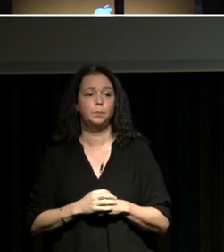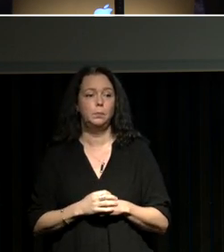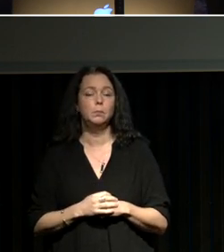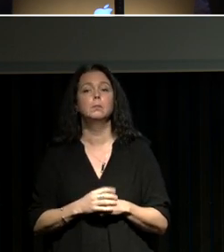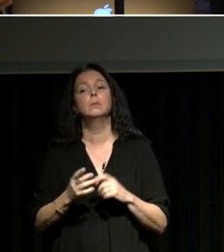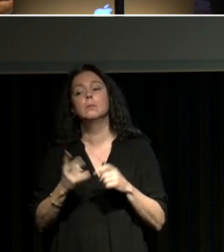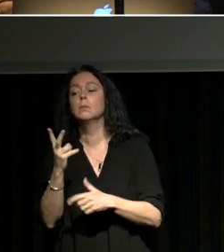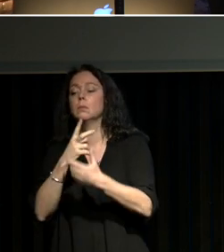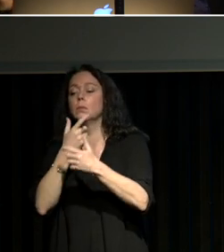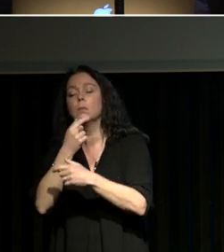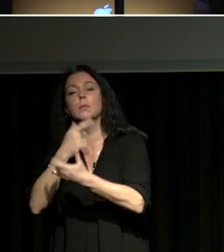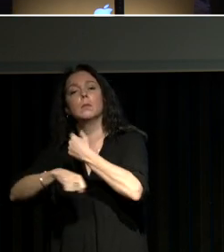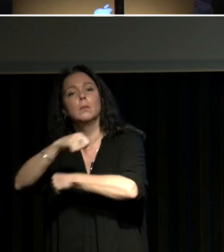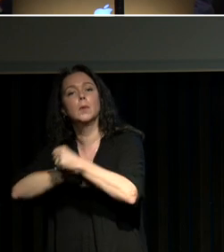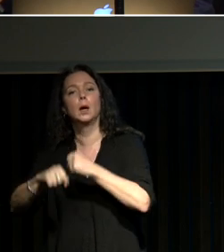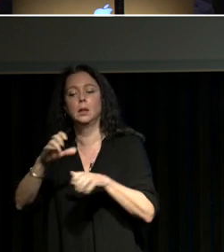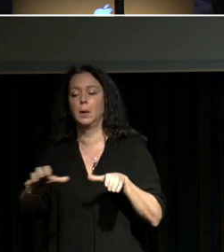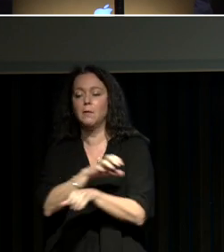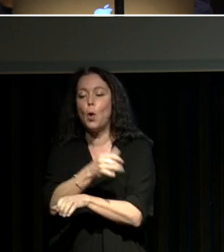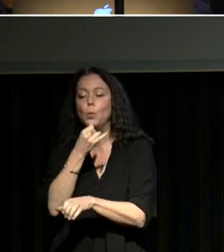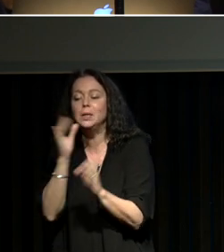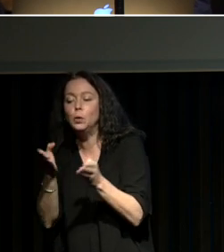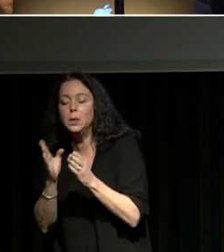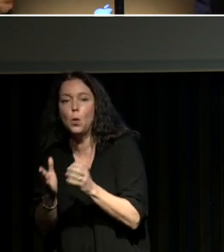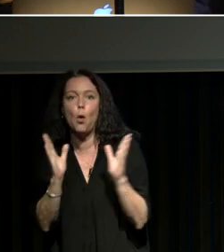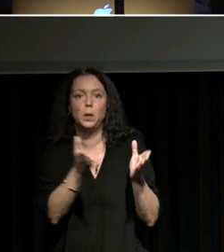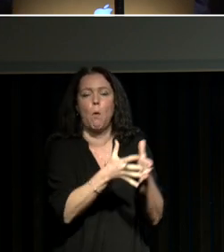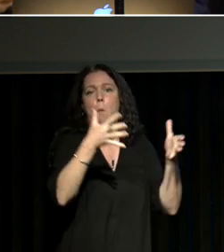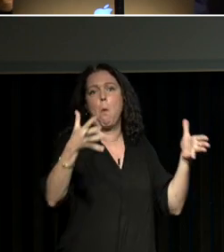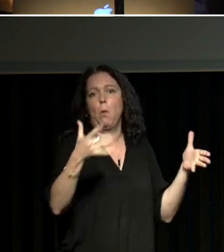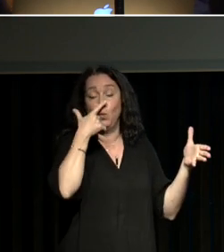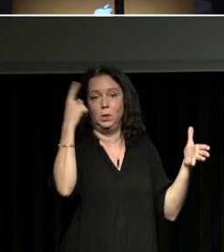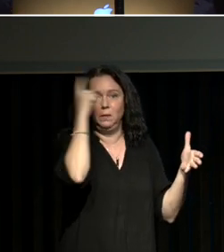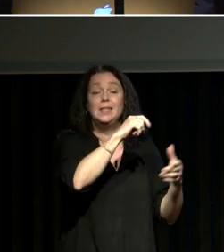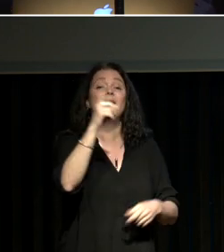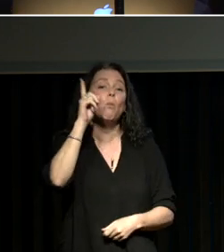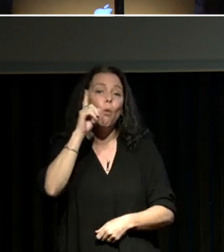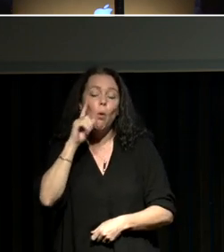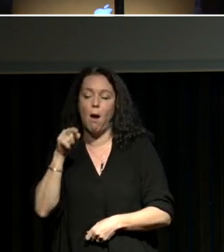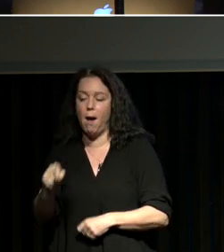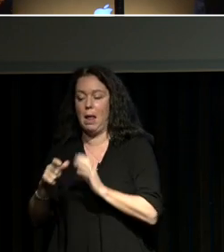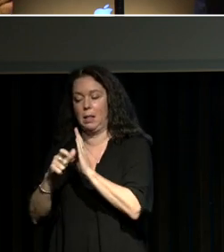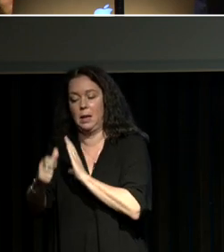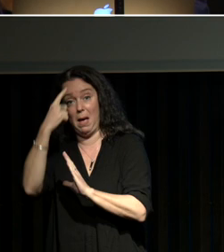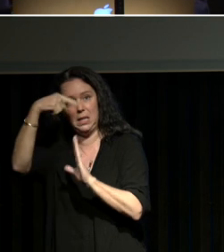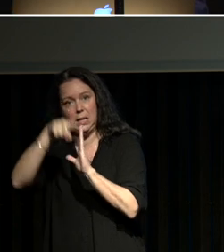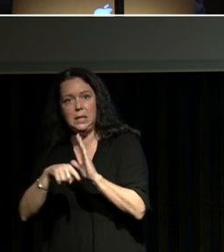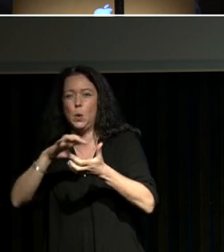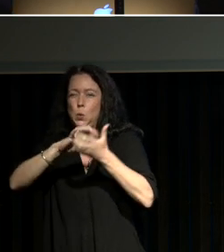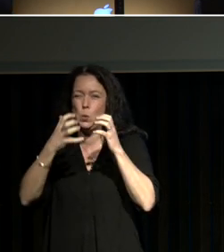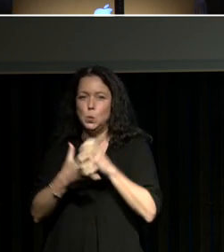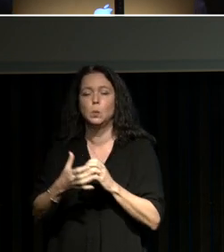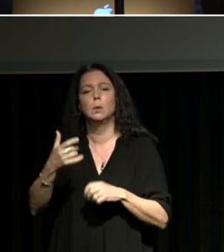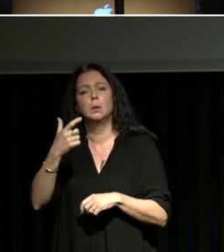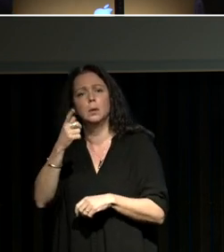plus facile d'organiser ce type de prélèvement dans des petits hôpitaux que dans des gros hôpitaux. Pourquoi ? Parce qu'il y a des démarches éthiques très complexes. Il faut l'unanimité